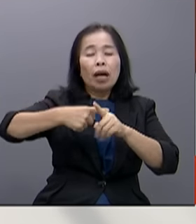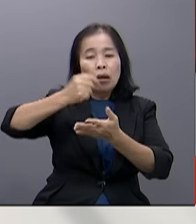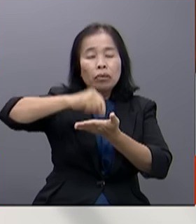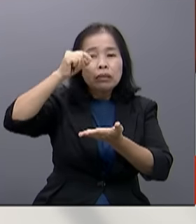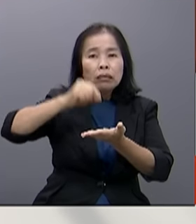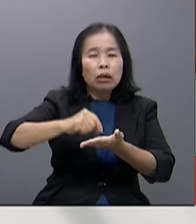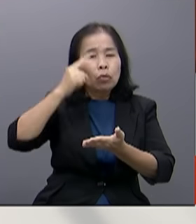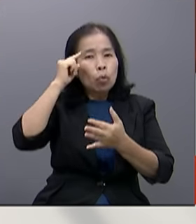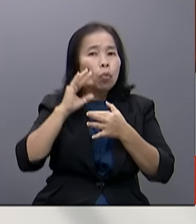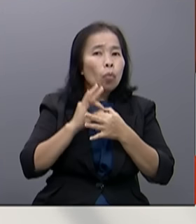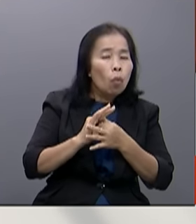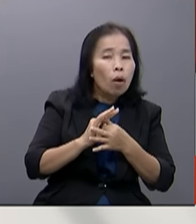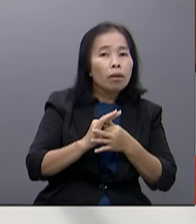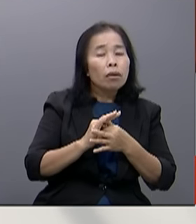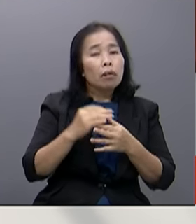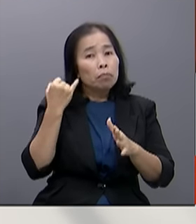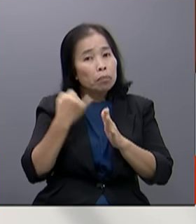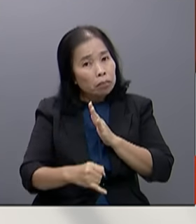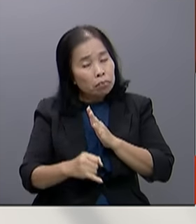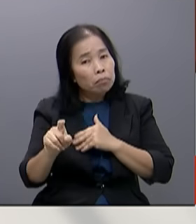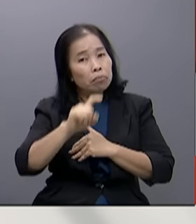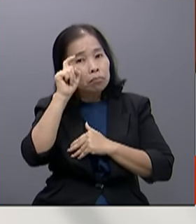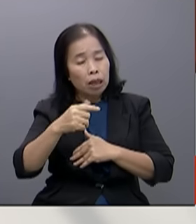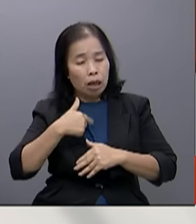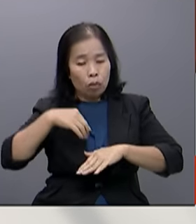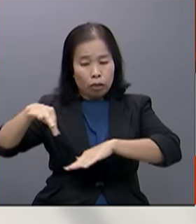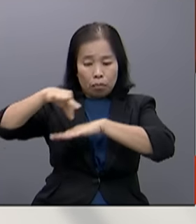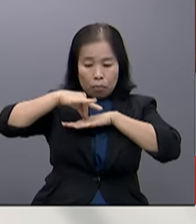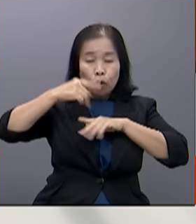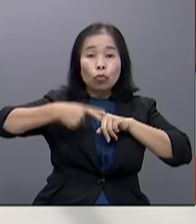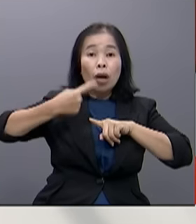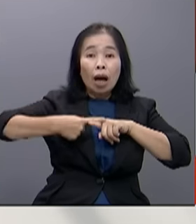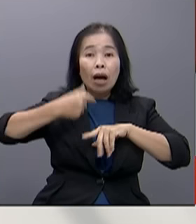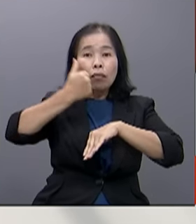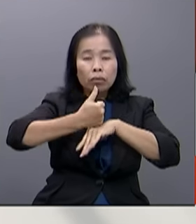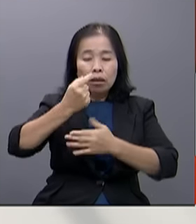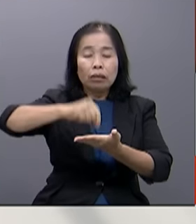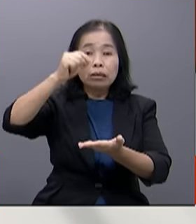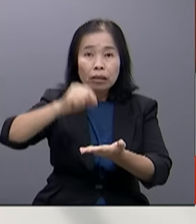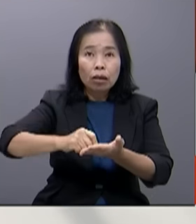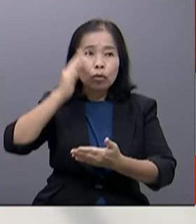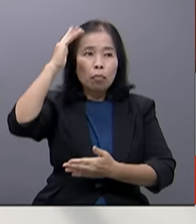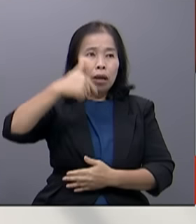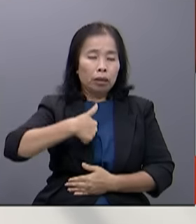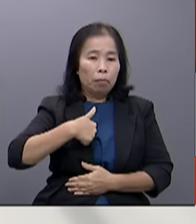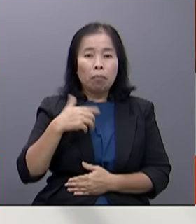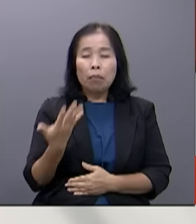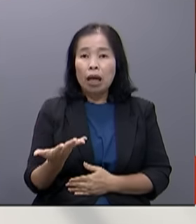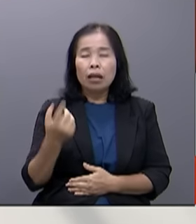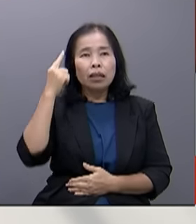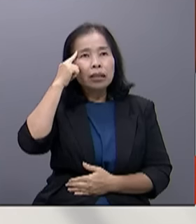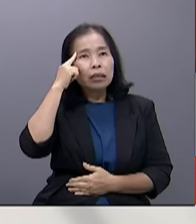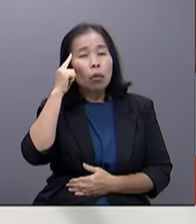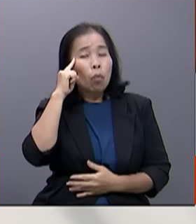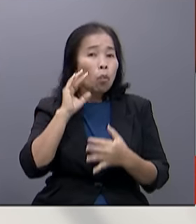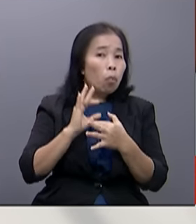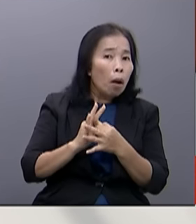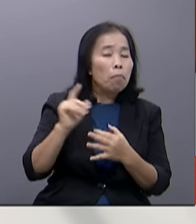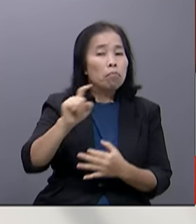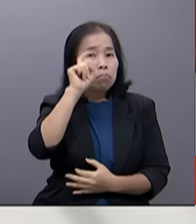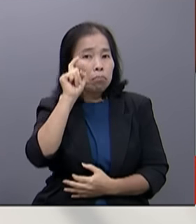ตรงส่วนนี้นะมีการมองกันว่าเอ๊ะท่านจะมีความผิดหรือเปล่าและหลังจากนี้เนี่ยสถานะความเป็นอยู่ของท่านเนี่ยจะเป็นอย่างไรตรงนี้ท่านเอกมีความเป็นห่วงหรือมีข้อสัง